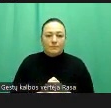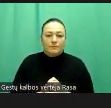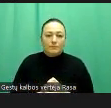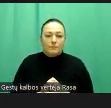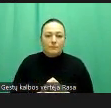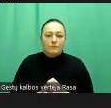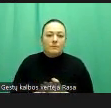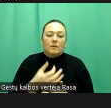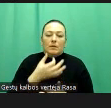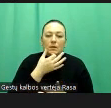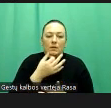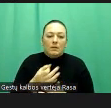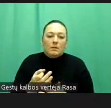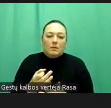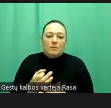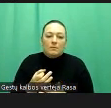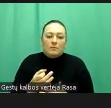sakykime,